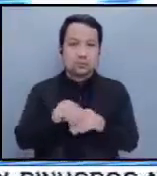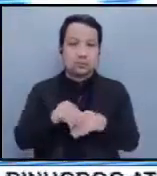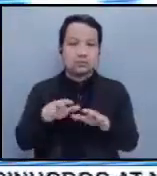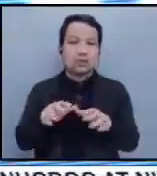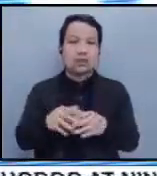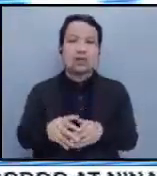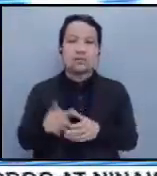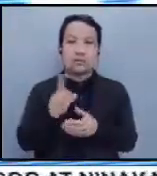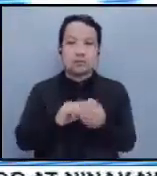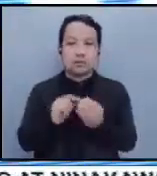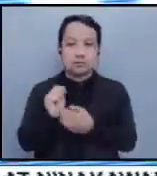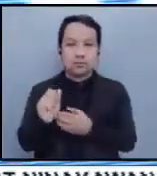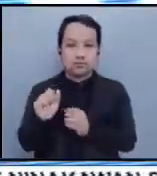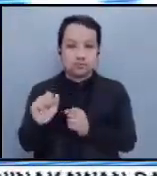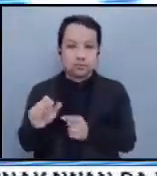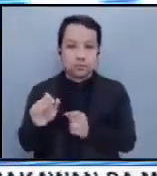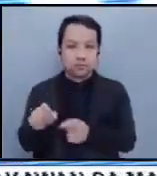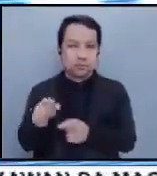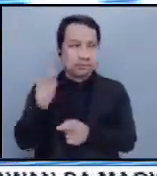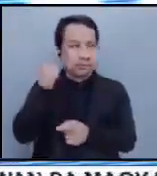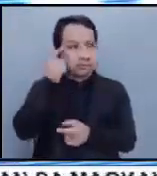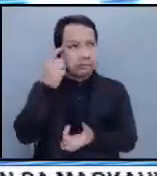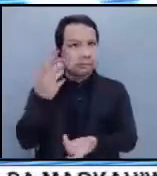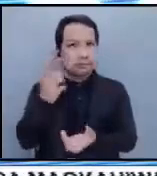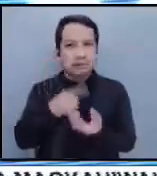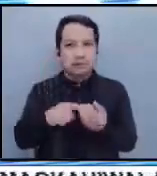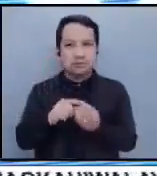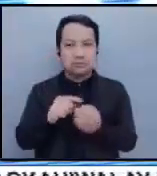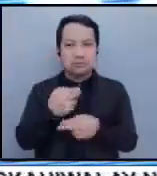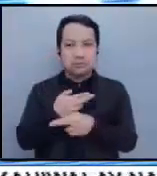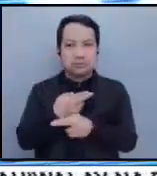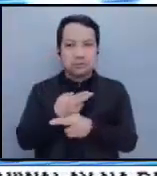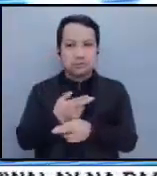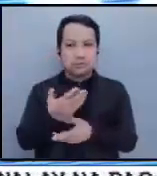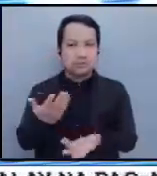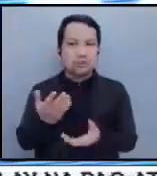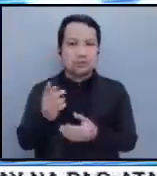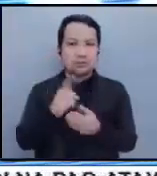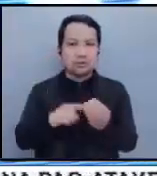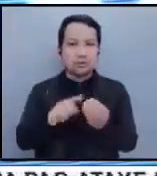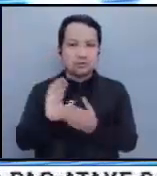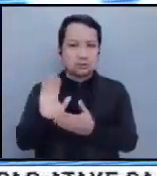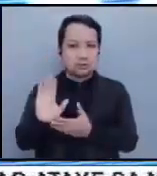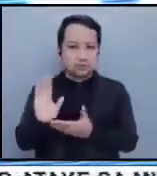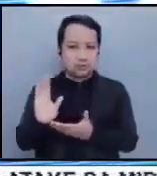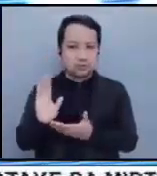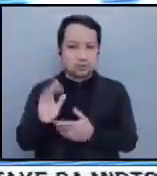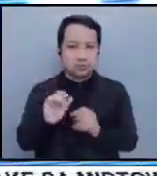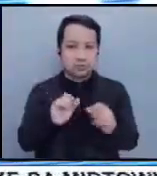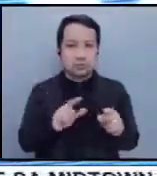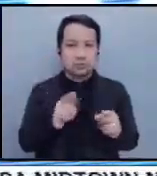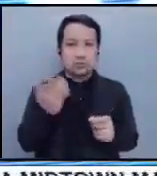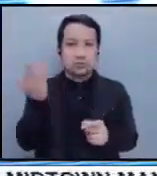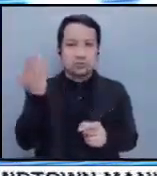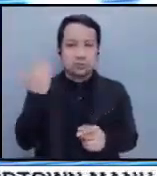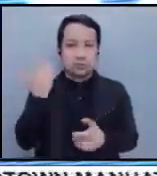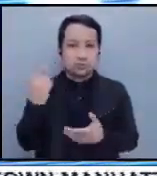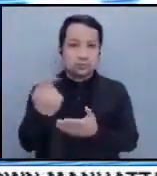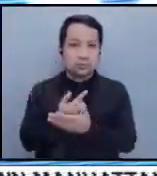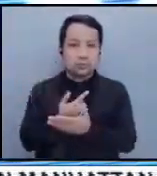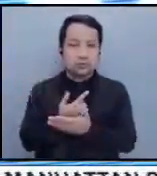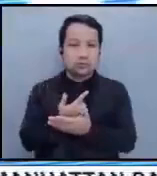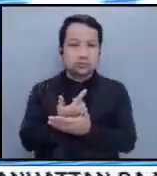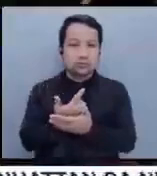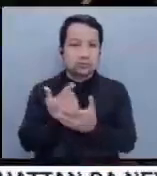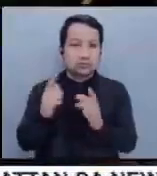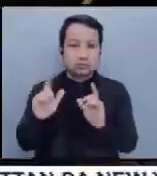ng mga nagtitinda, ang alam lang nila ay ipaayos lang ito at nabatid lang nilang naibenta na ito noong kasagsagan ng pandemya noong